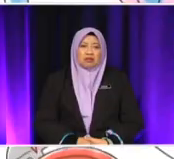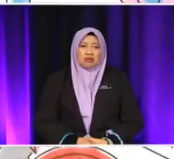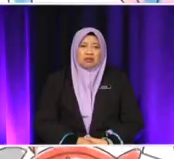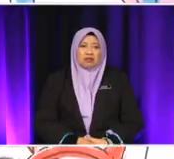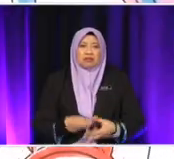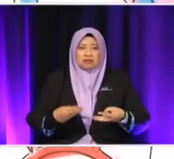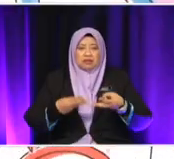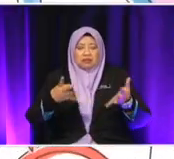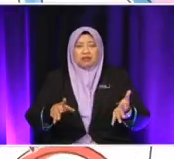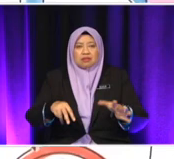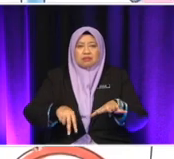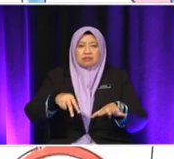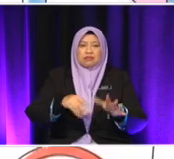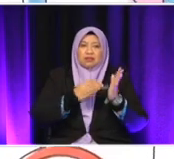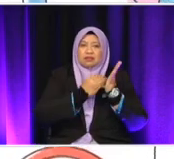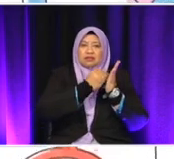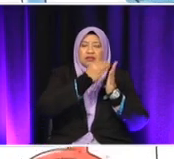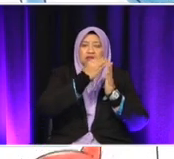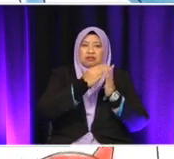meningkat meningkat